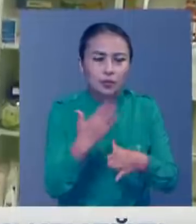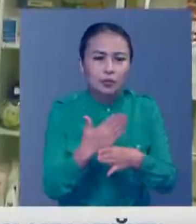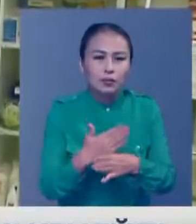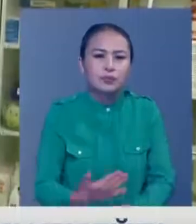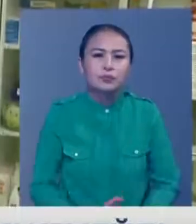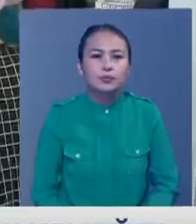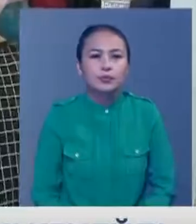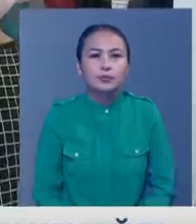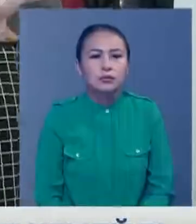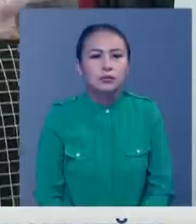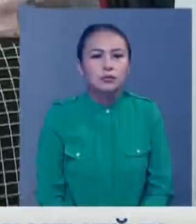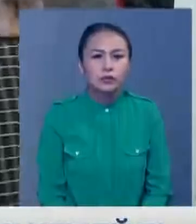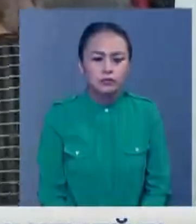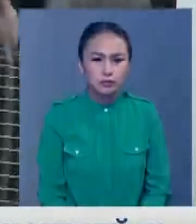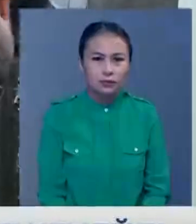көмектесуі тиіс.